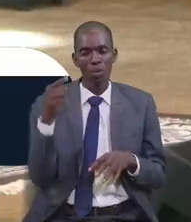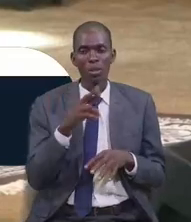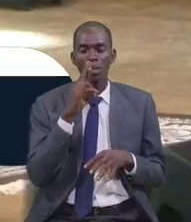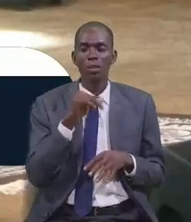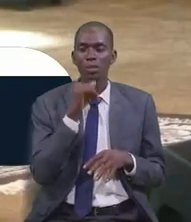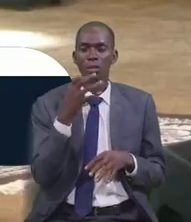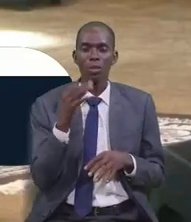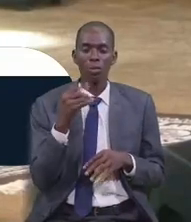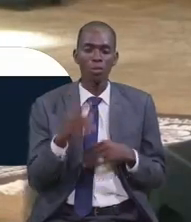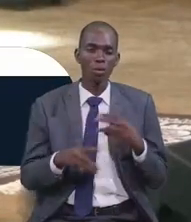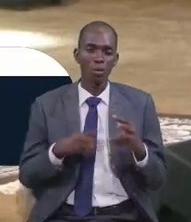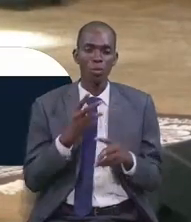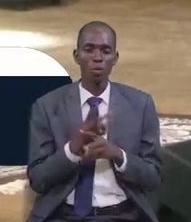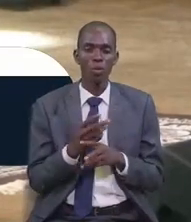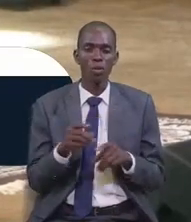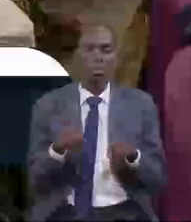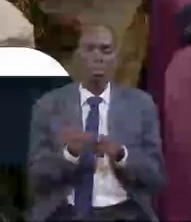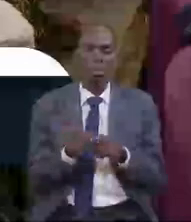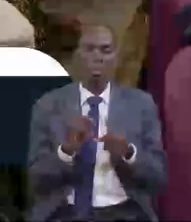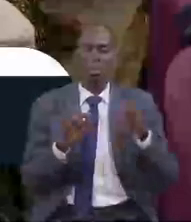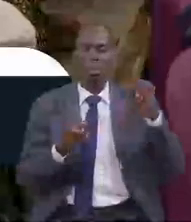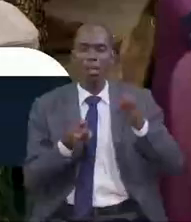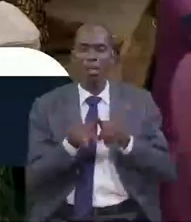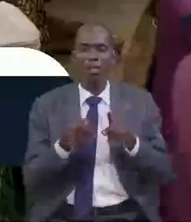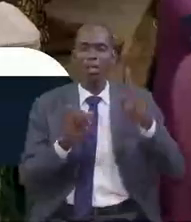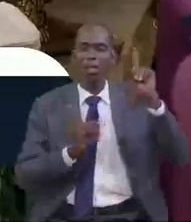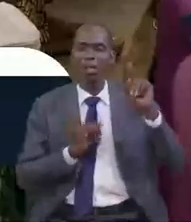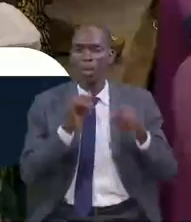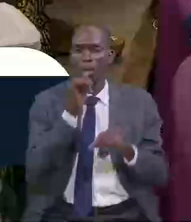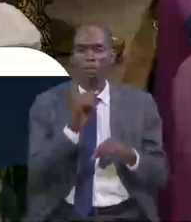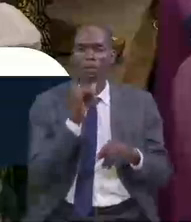ne suis pas du monde.